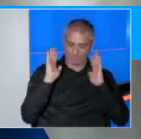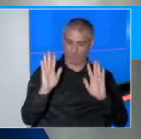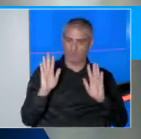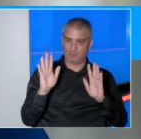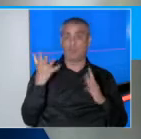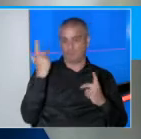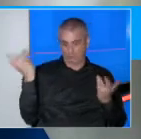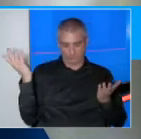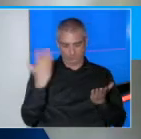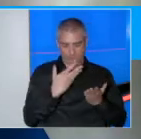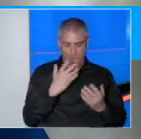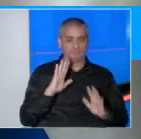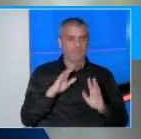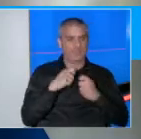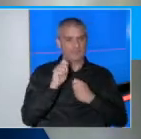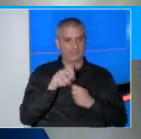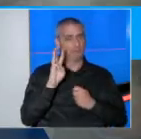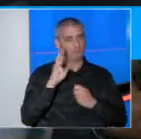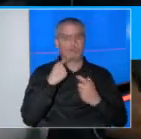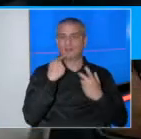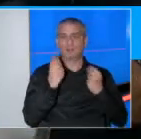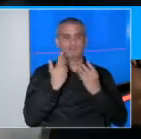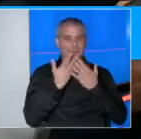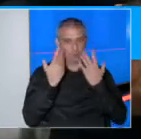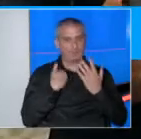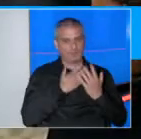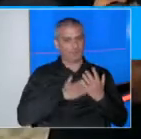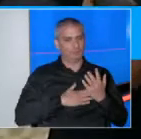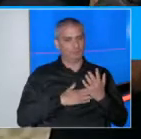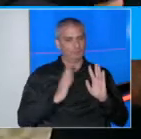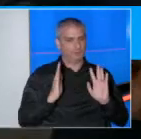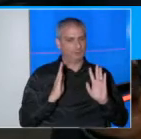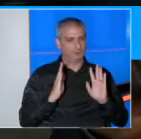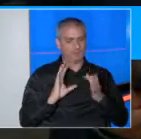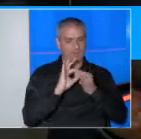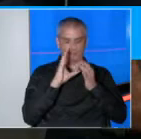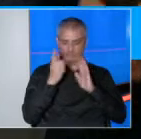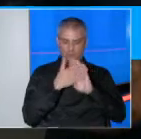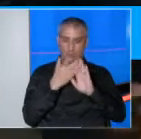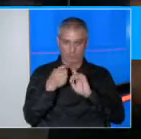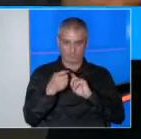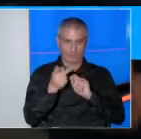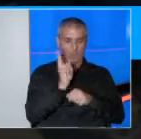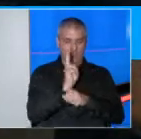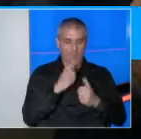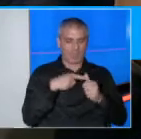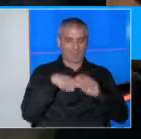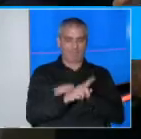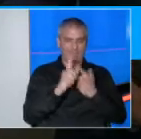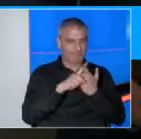הם היו נמחקים למדע. כן. חברת הכנסת שטרית, הדברים שאנחנו בורים, ואני רוצה להתחבר למה שאת אומרת, להונאה,